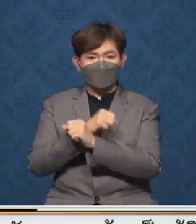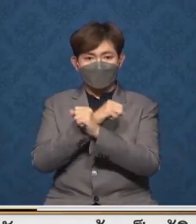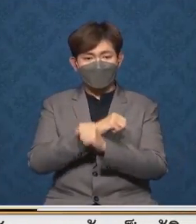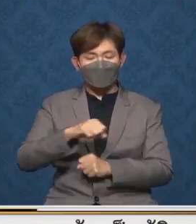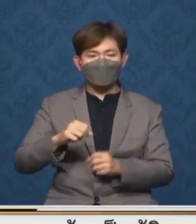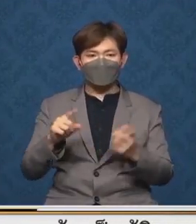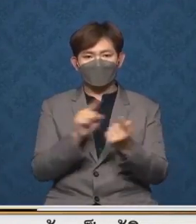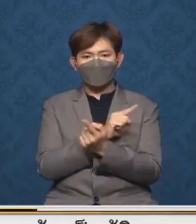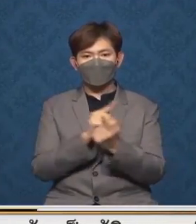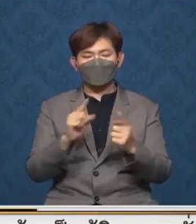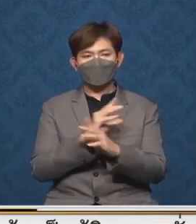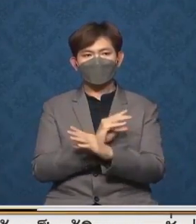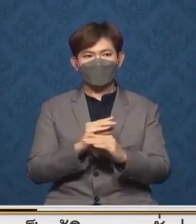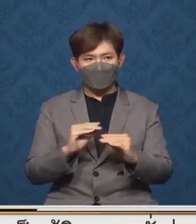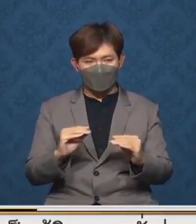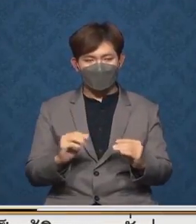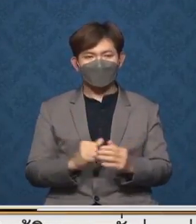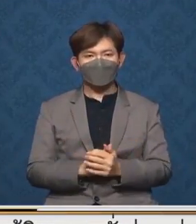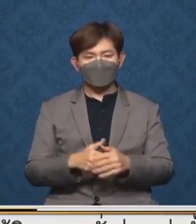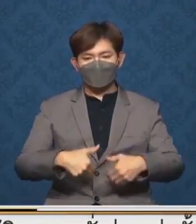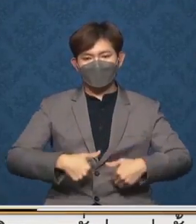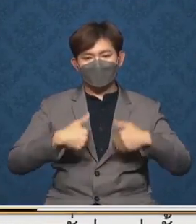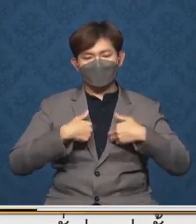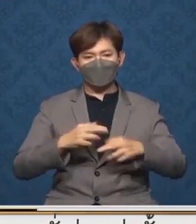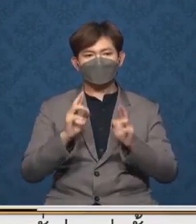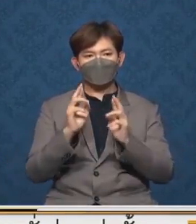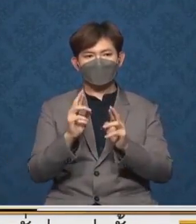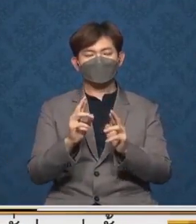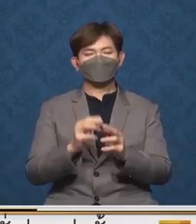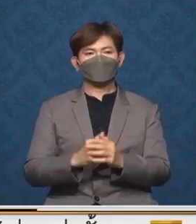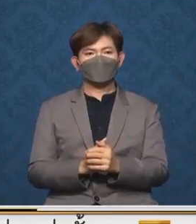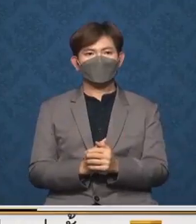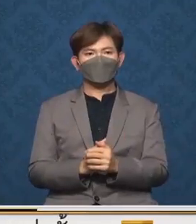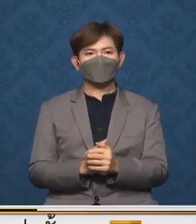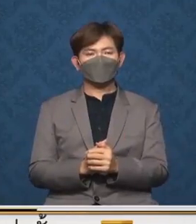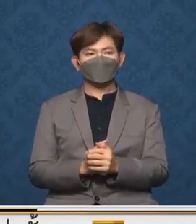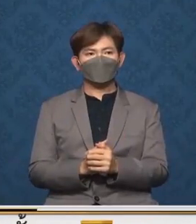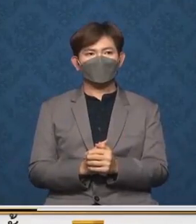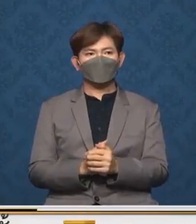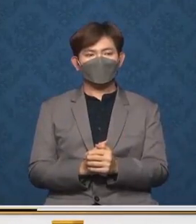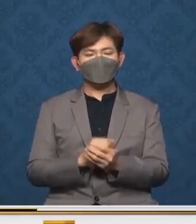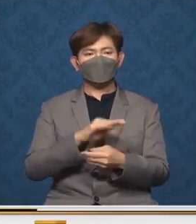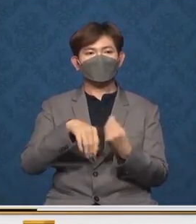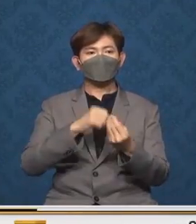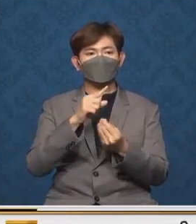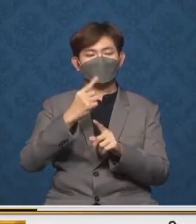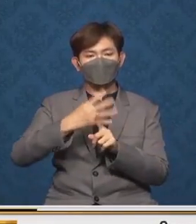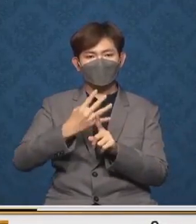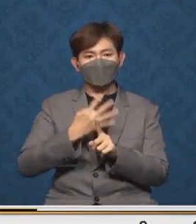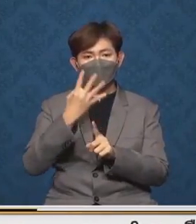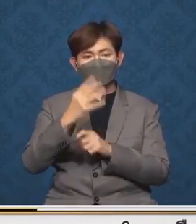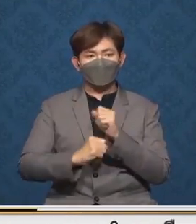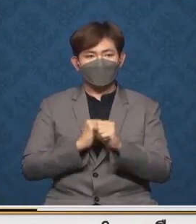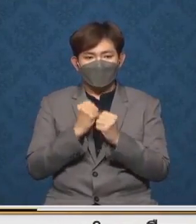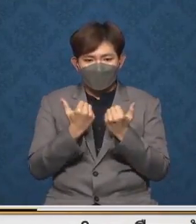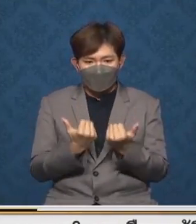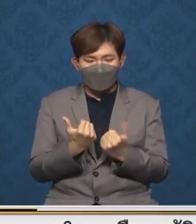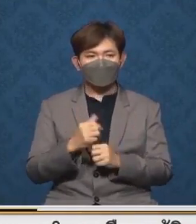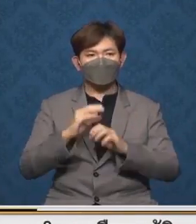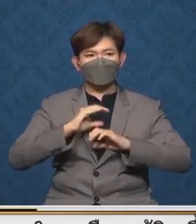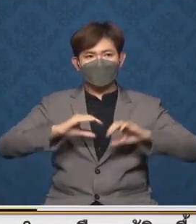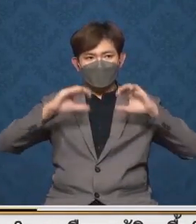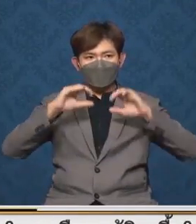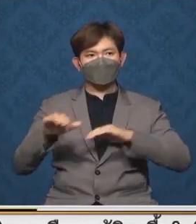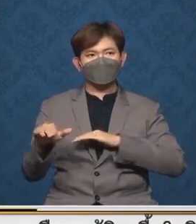ครับดำเนินชีวิตด้วยความระมัดระวังอย่างที่สุดนะครับสำหรับเรื่องเศรษฐกิจในช่วง4เดือนสุดท้ายของปีนี้รัฐบาล